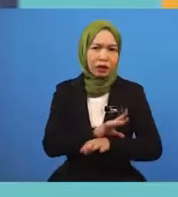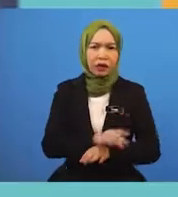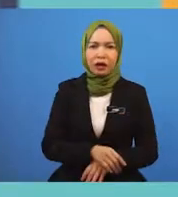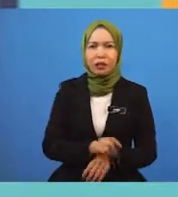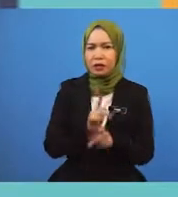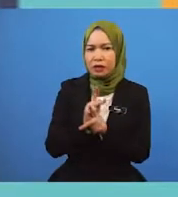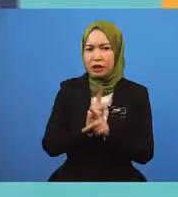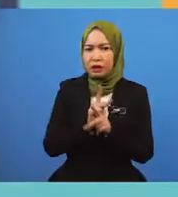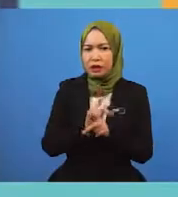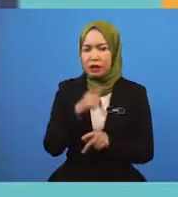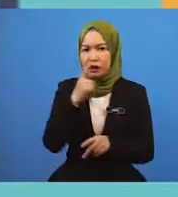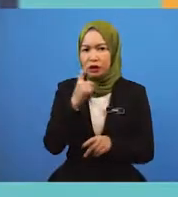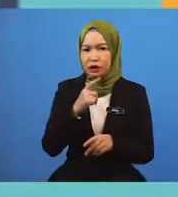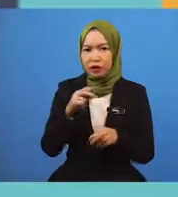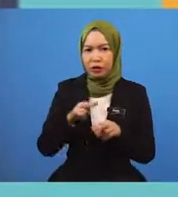ni.